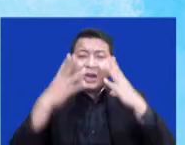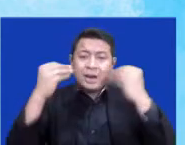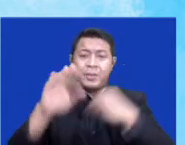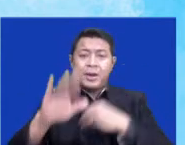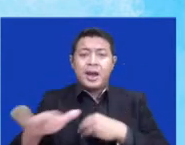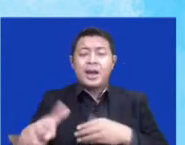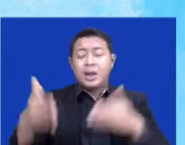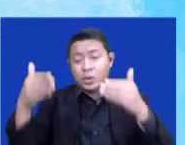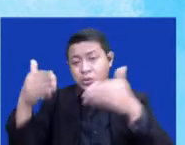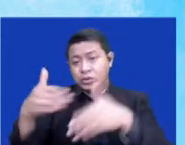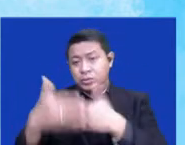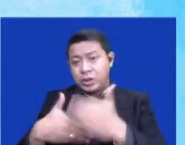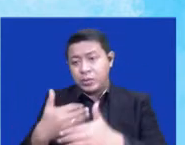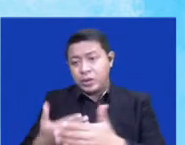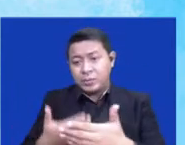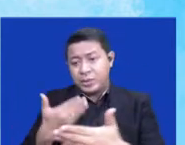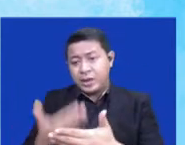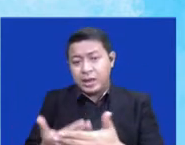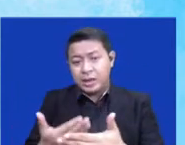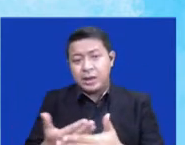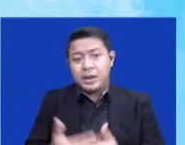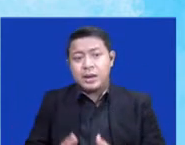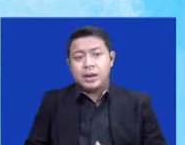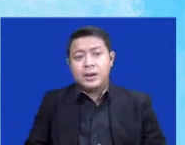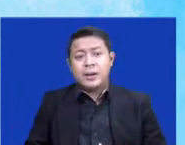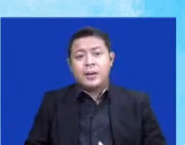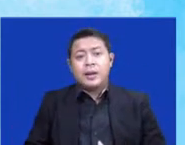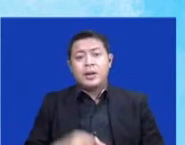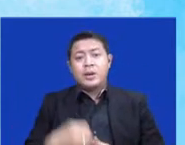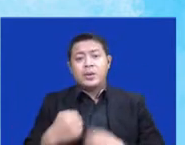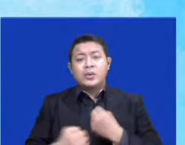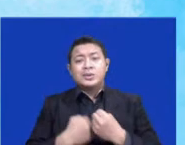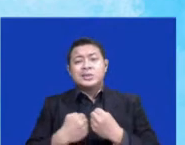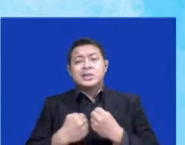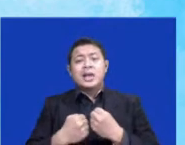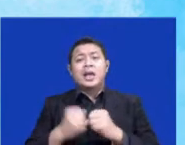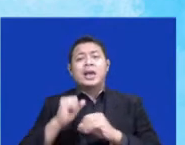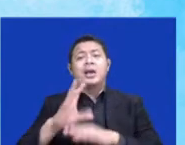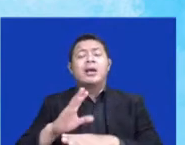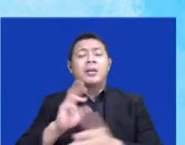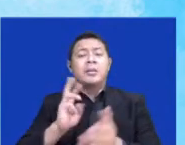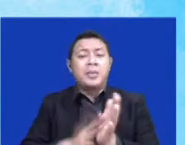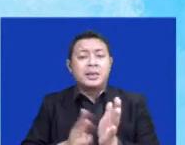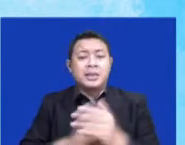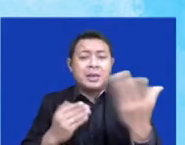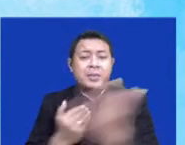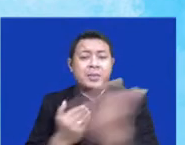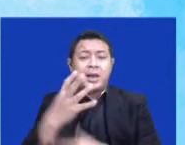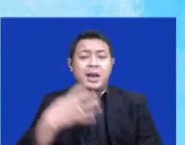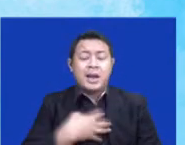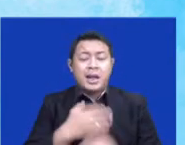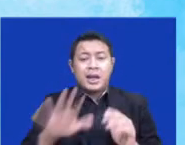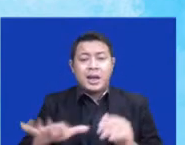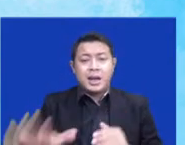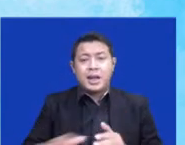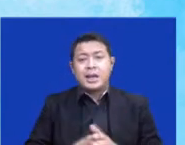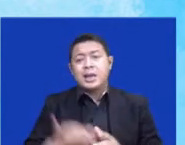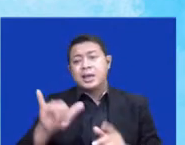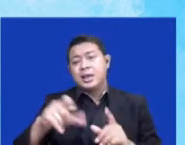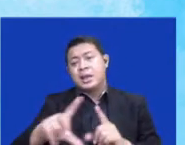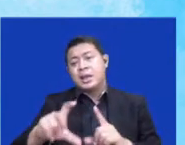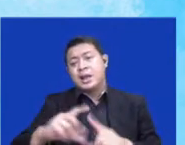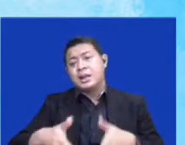khusus melakukan pendekatan implementasi kritis dan upaya preventif kasus-kasus pelanggaran hak anak. YLA didirikan pada